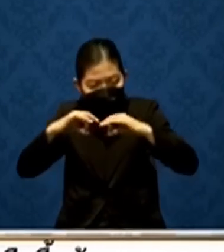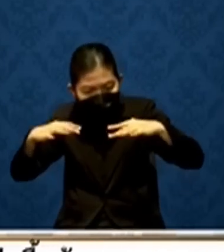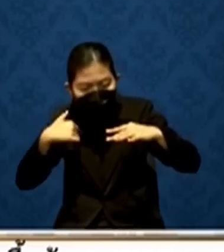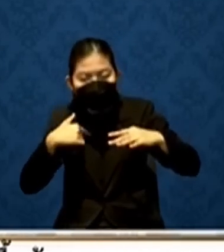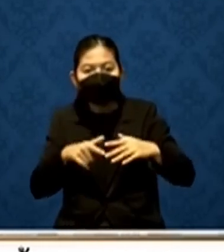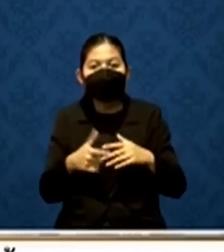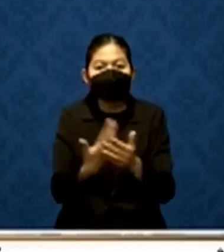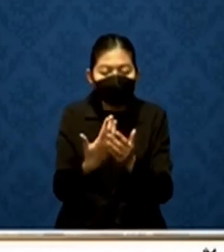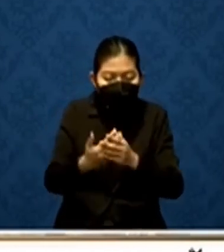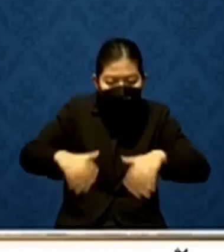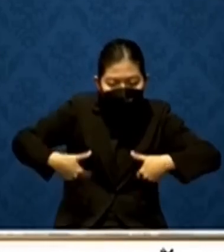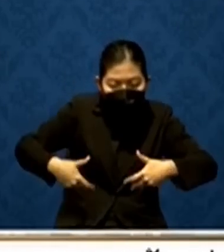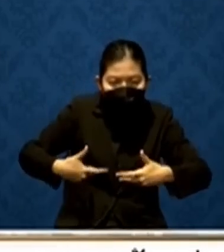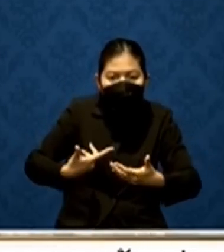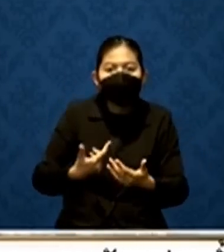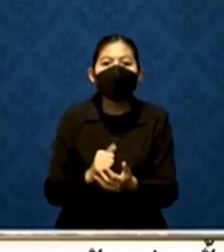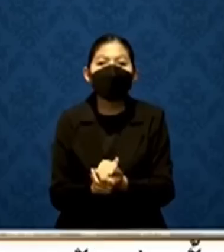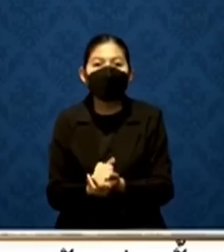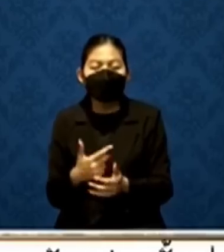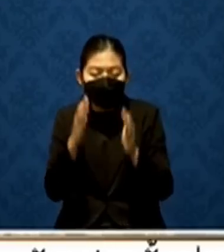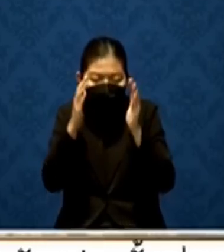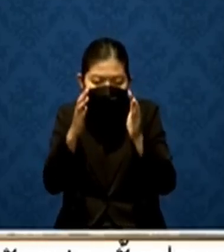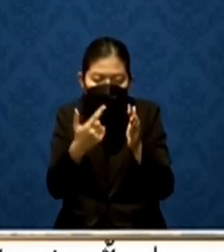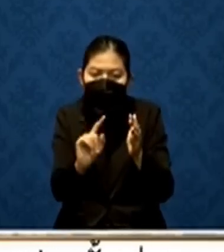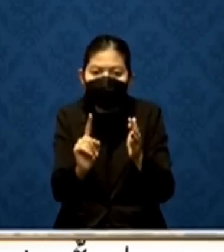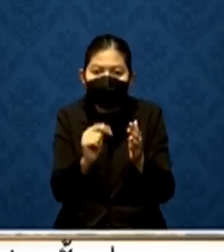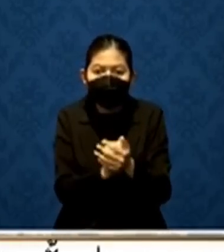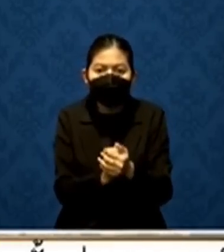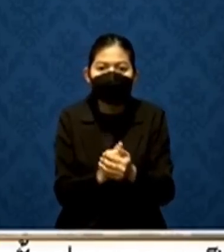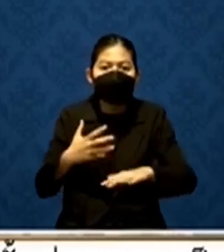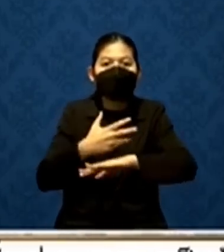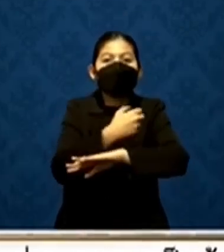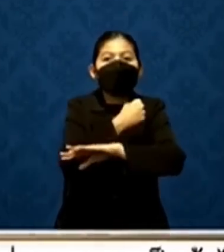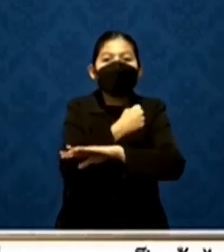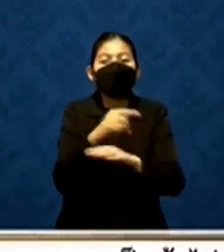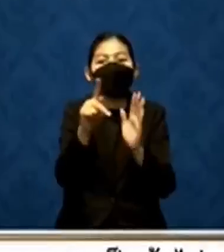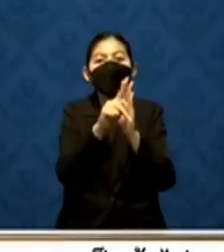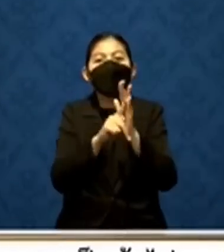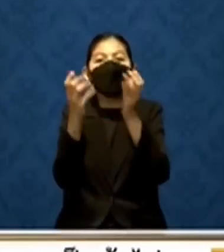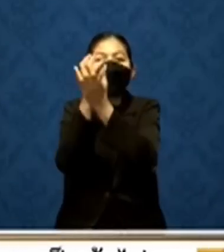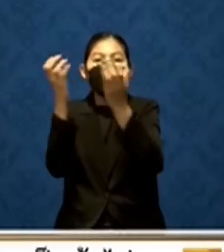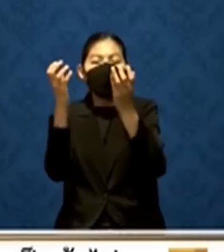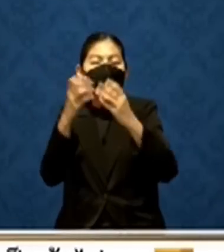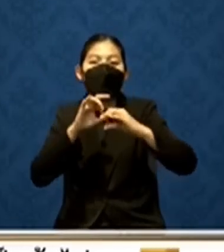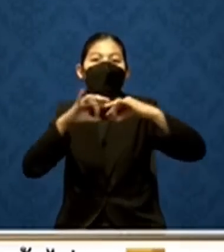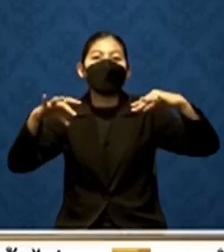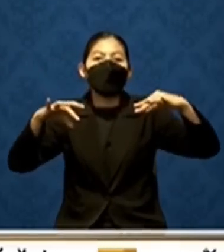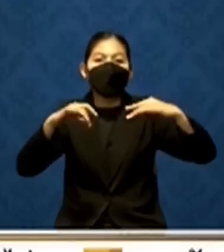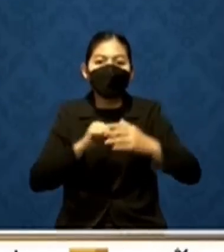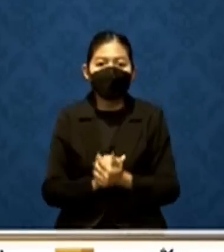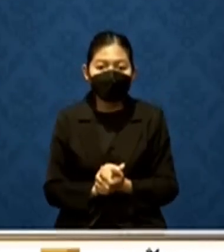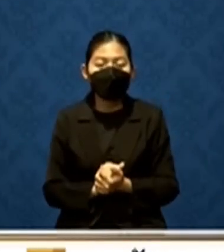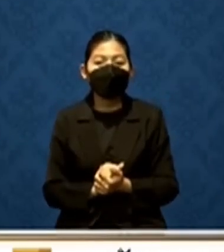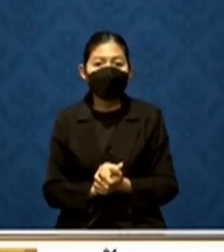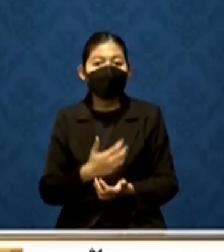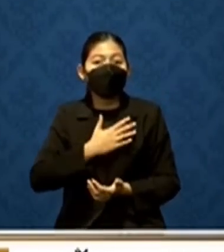ประโยชน์จงใจปฏิบัติหน้าที่และใช้อำนาจขัดต่อบทบัญญัติแห่งรัฐธรรมนูญหรือกฎหมายก็